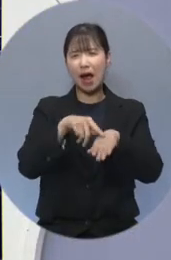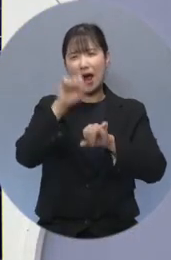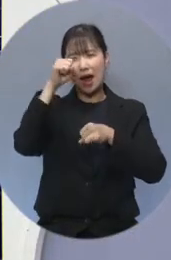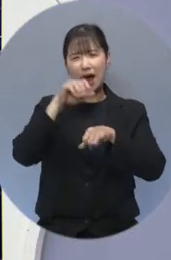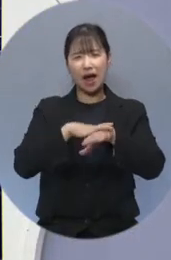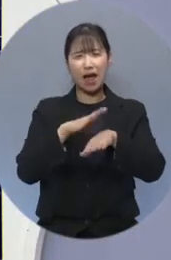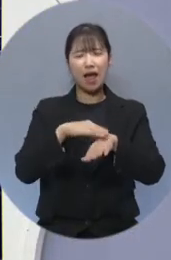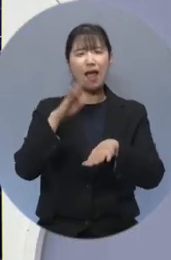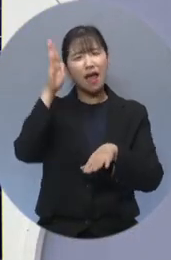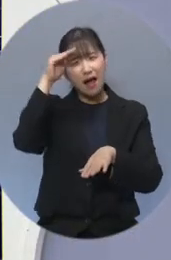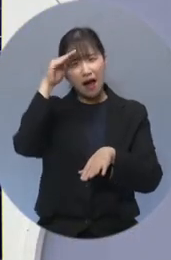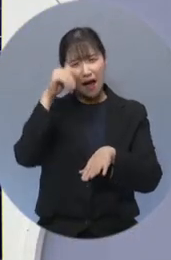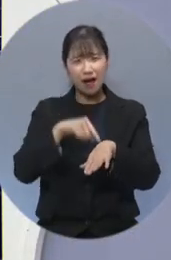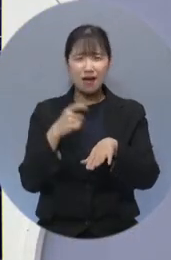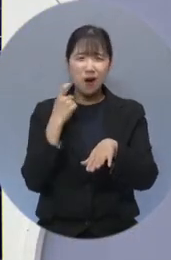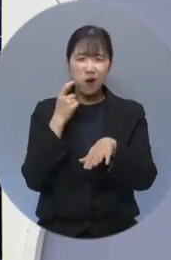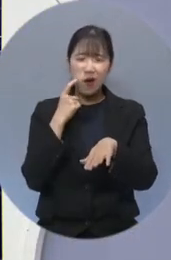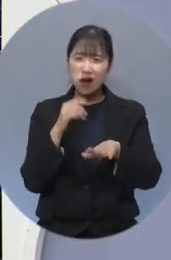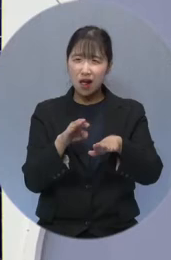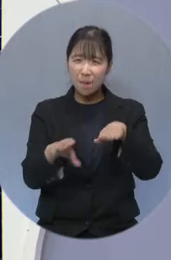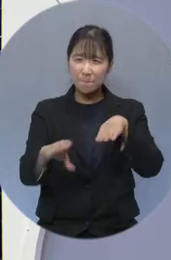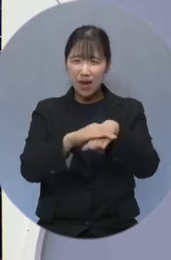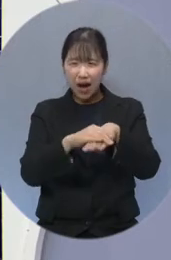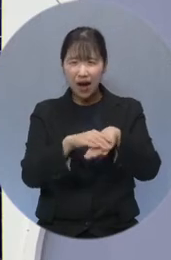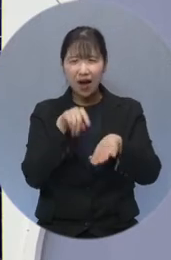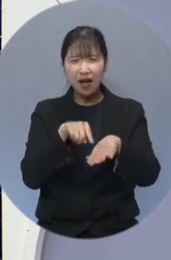강아지 의족이